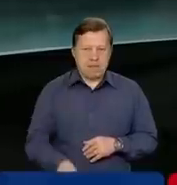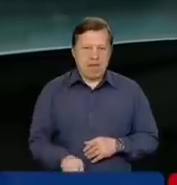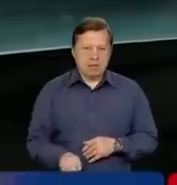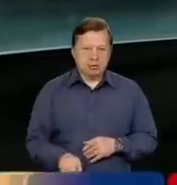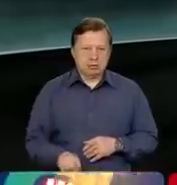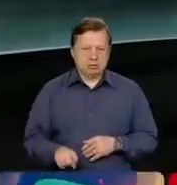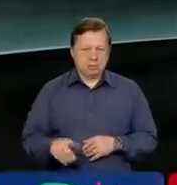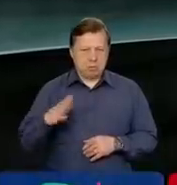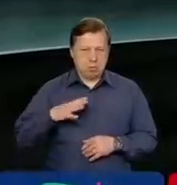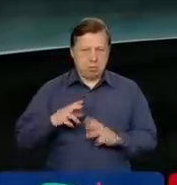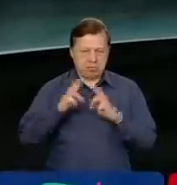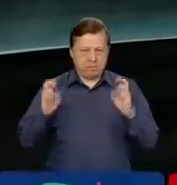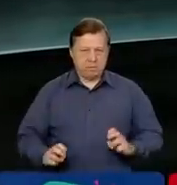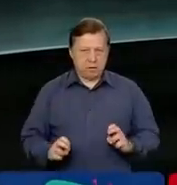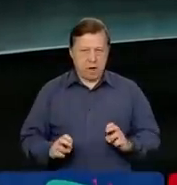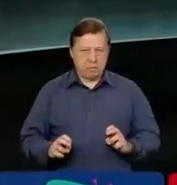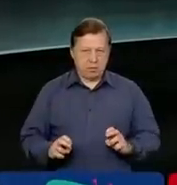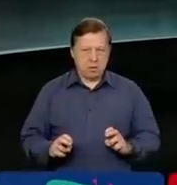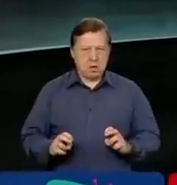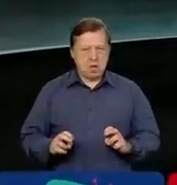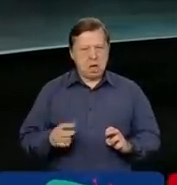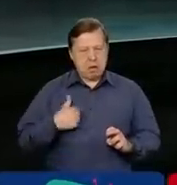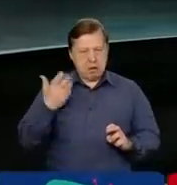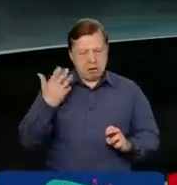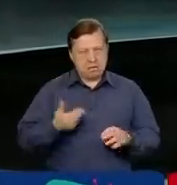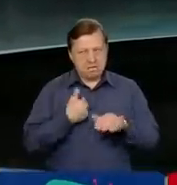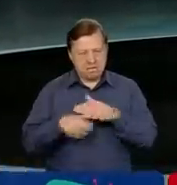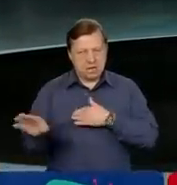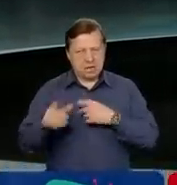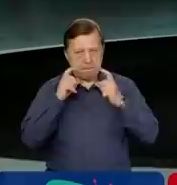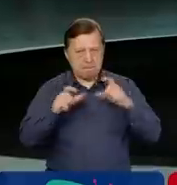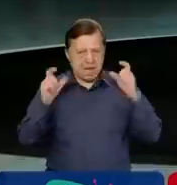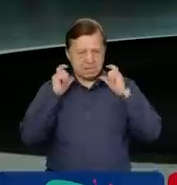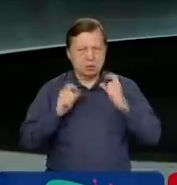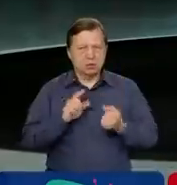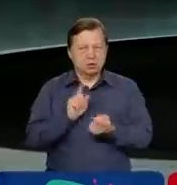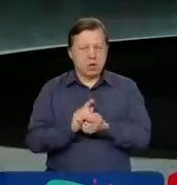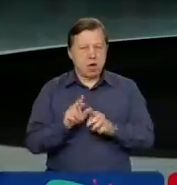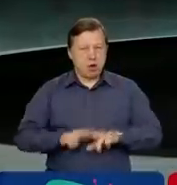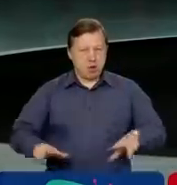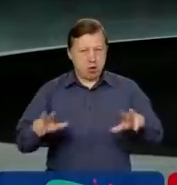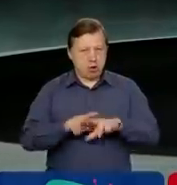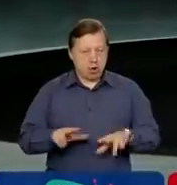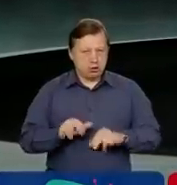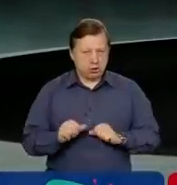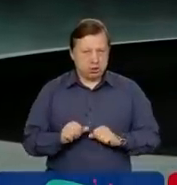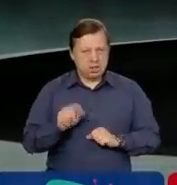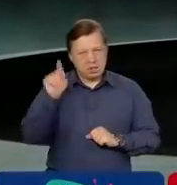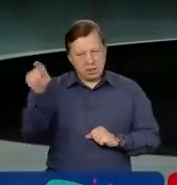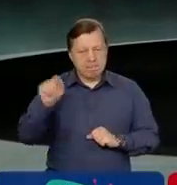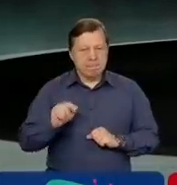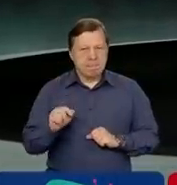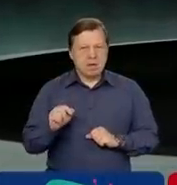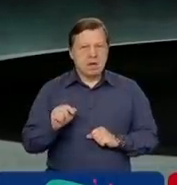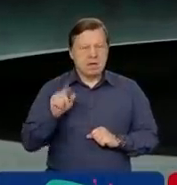w domu, w maseczce mogę wyjść i spotkać się z rodziną? Czy w domu u rodziny mam